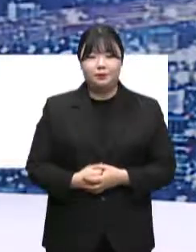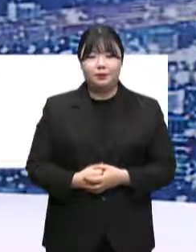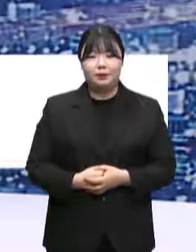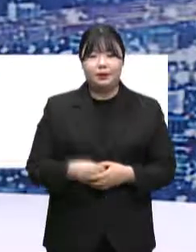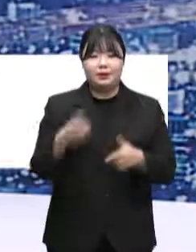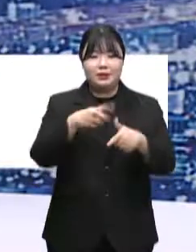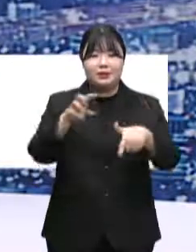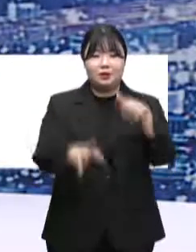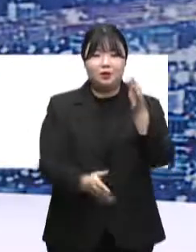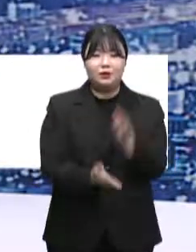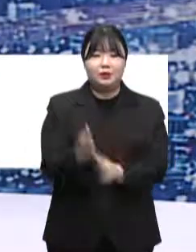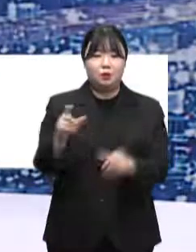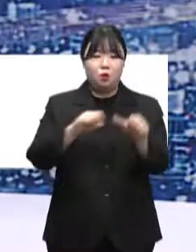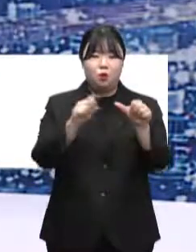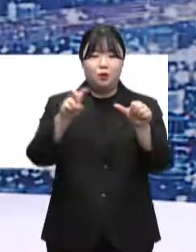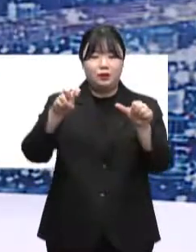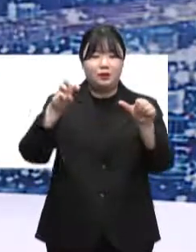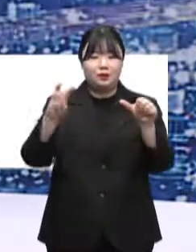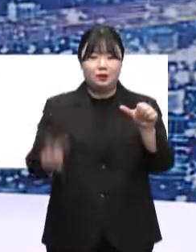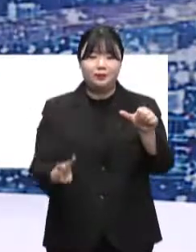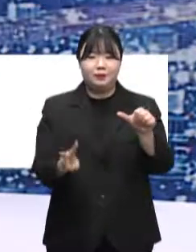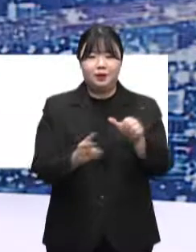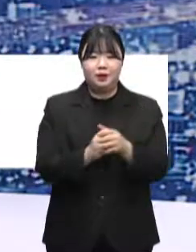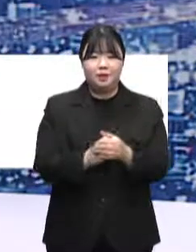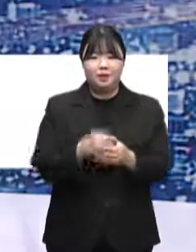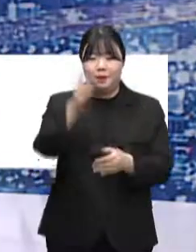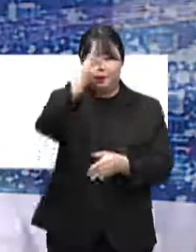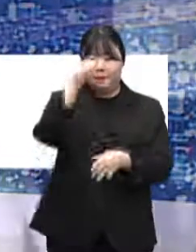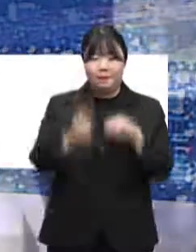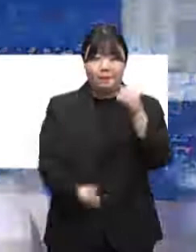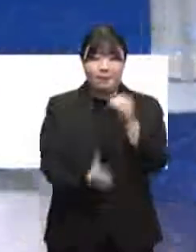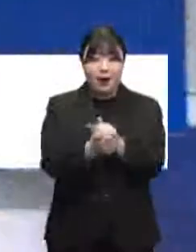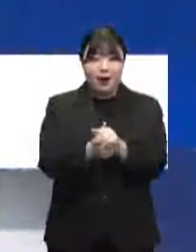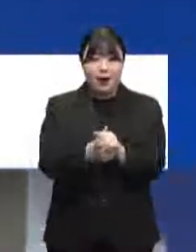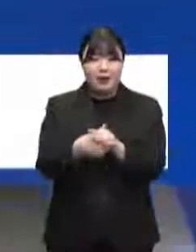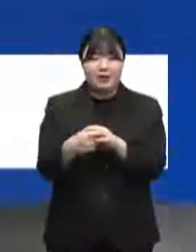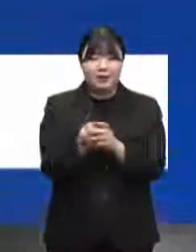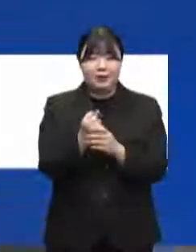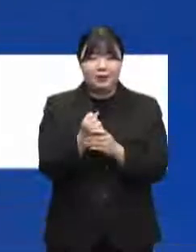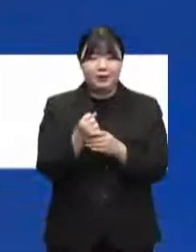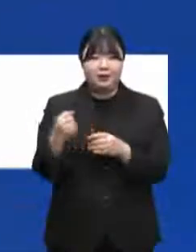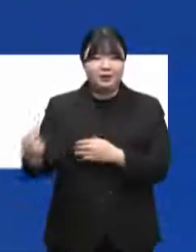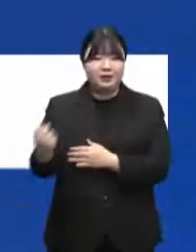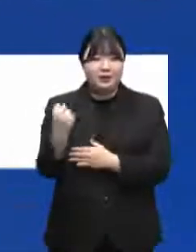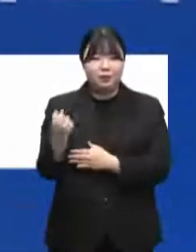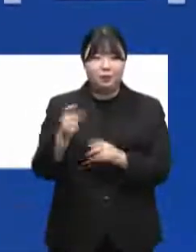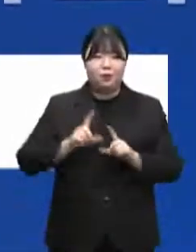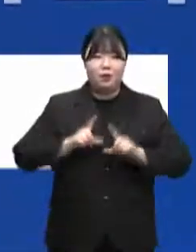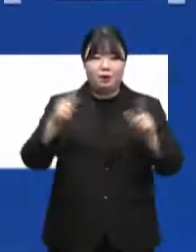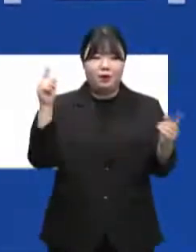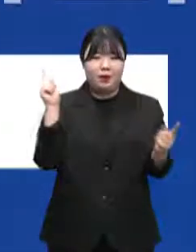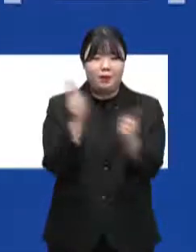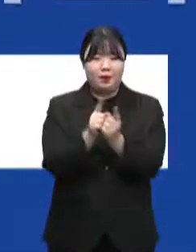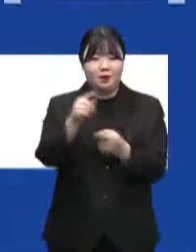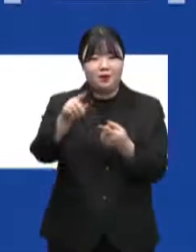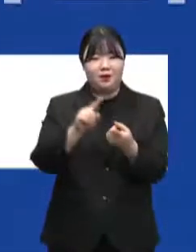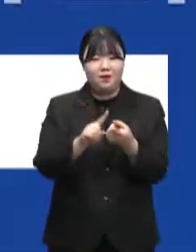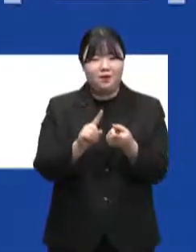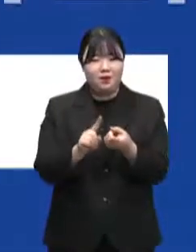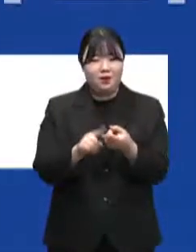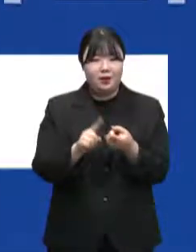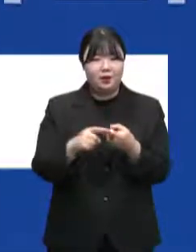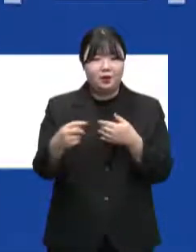인천시가 우월 23일 핵의 질환 극복의 날을 맞아 의료비 지원 사업과 희귀질환 거점 센터 를 적극 활용해 달라 고